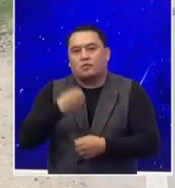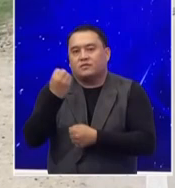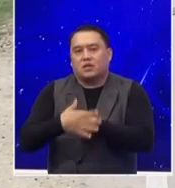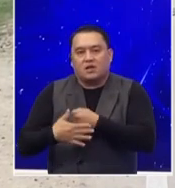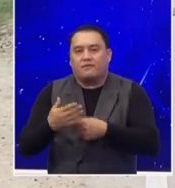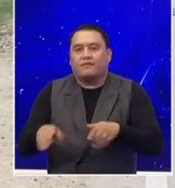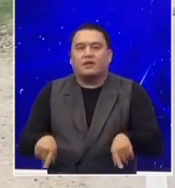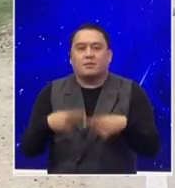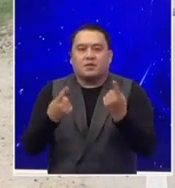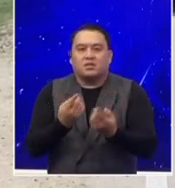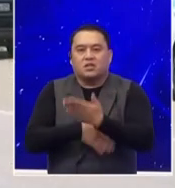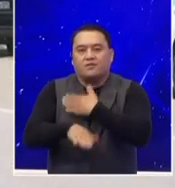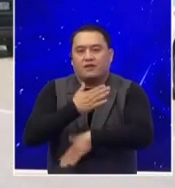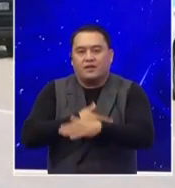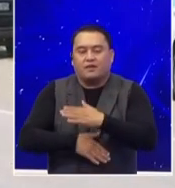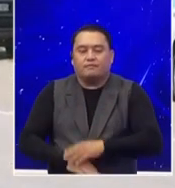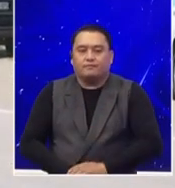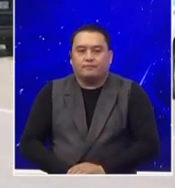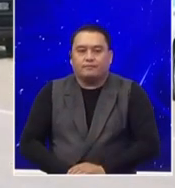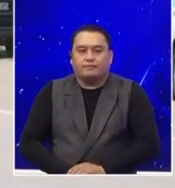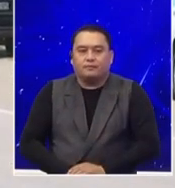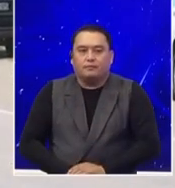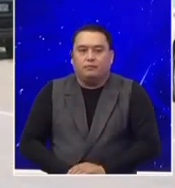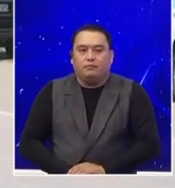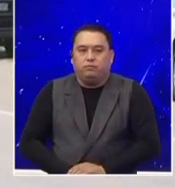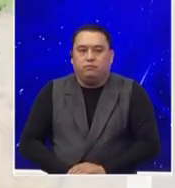регионального центра для реабилитации инвалидов.